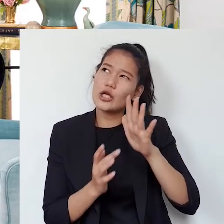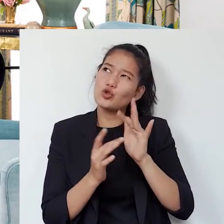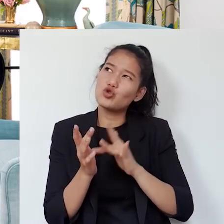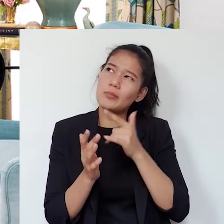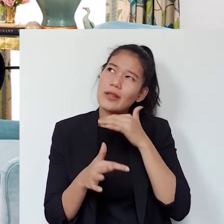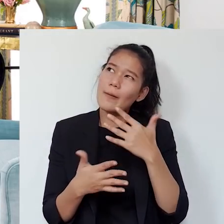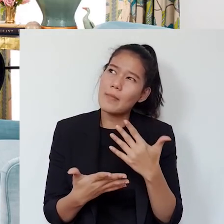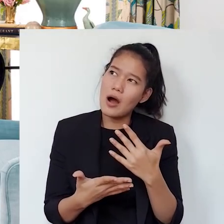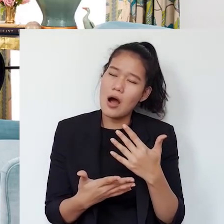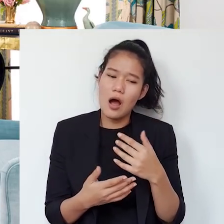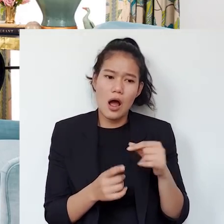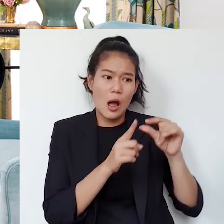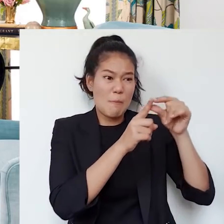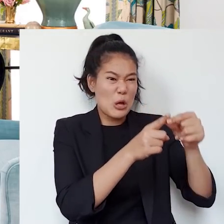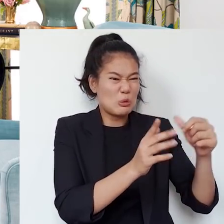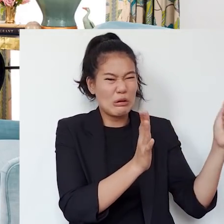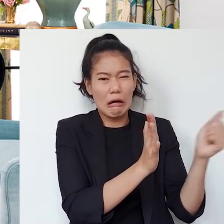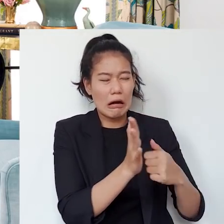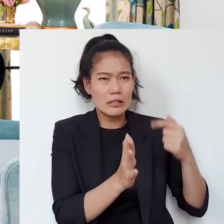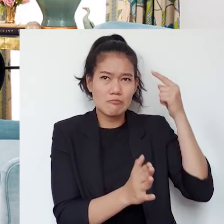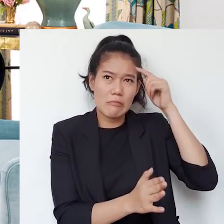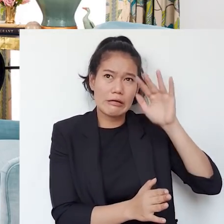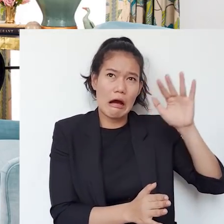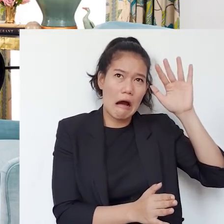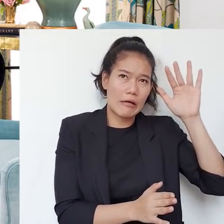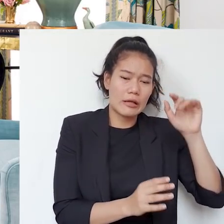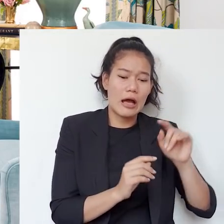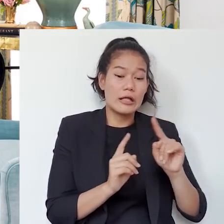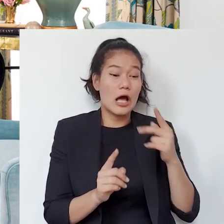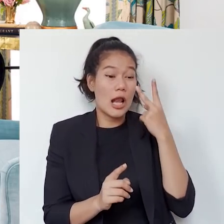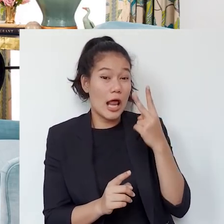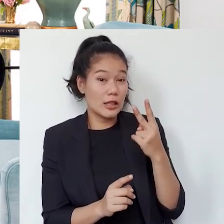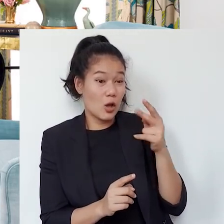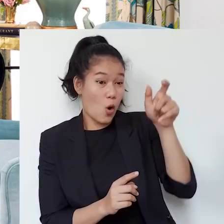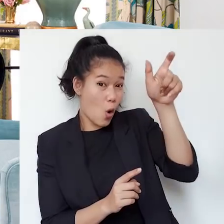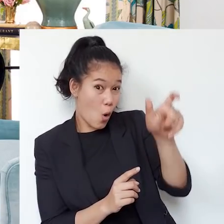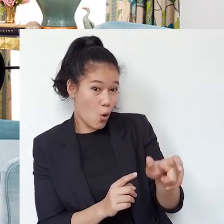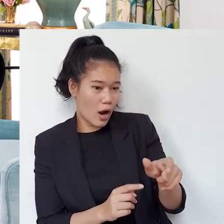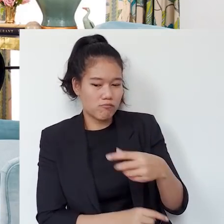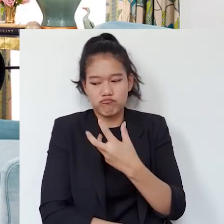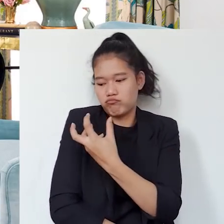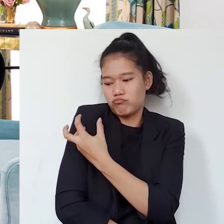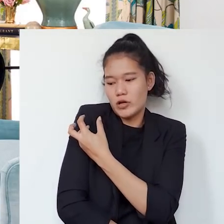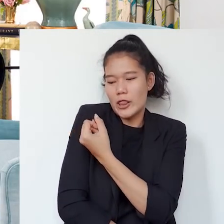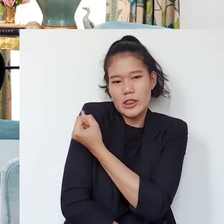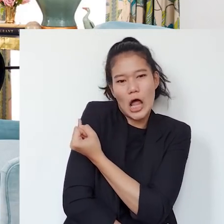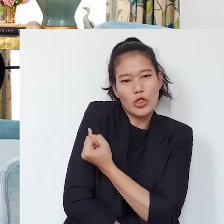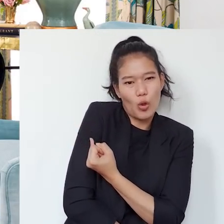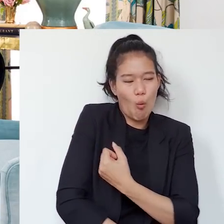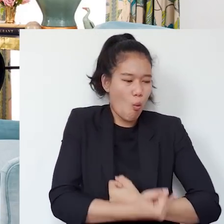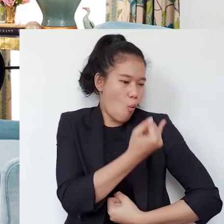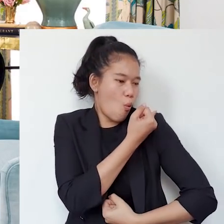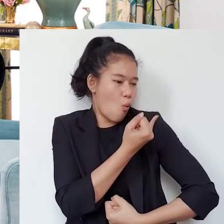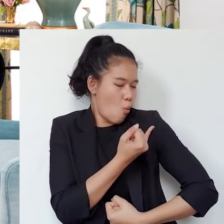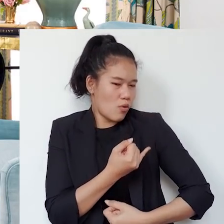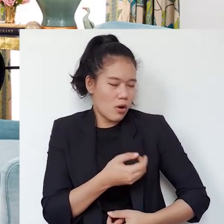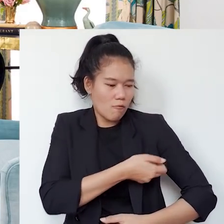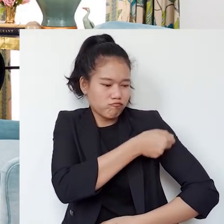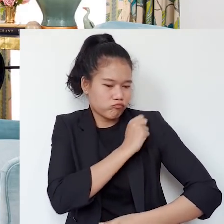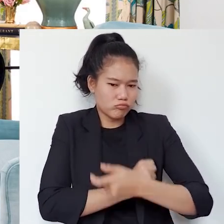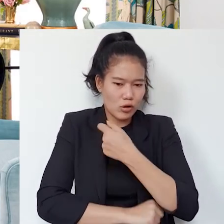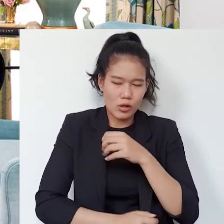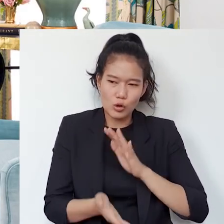membayangkan Petrus yang keras seperti itu ya. Kita dari luar saja melihat orang yang memasang tato di titik tertentu. Kita lalu